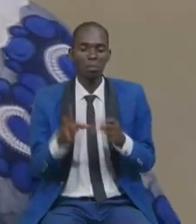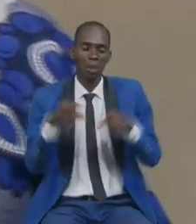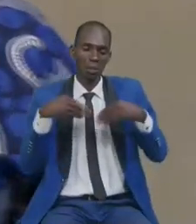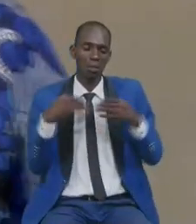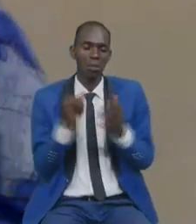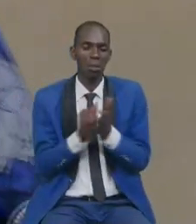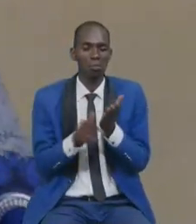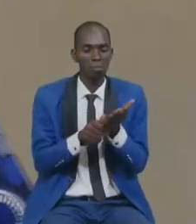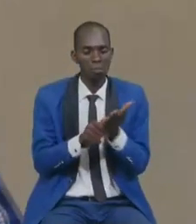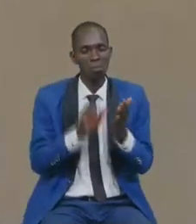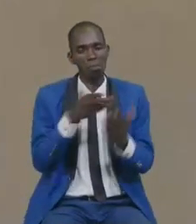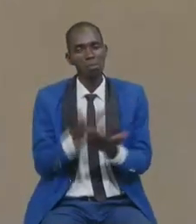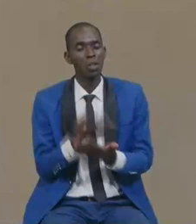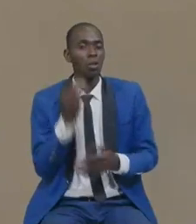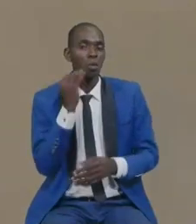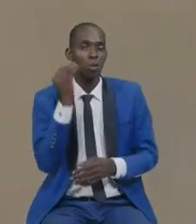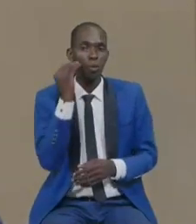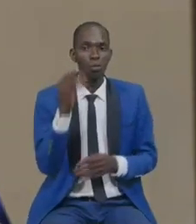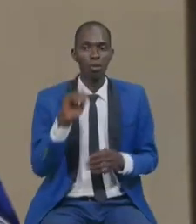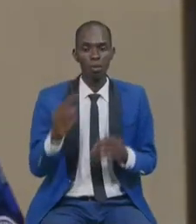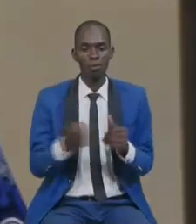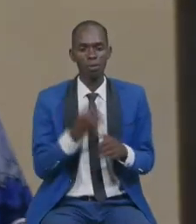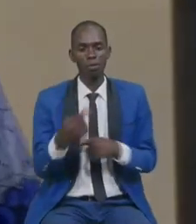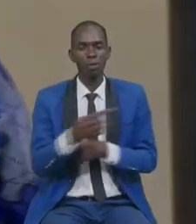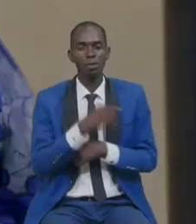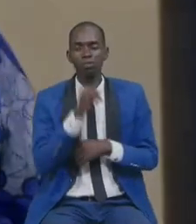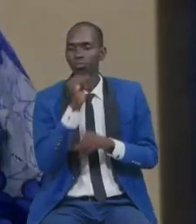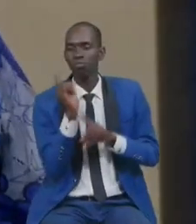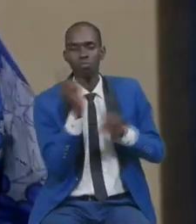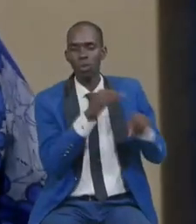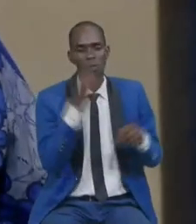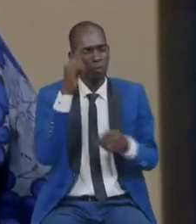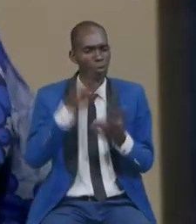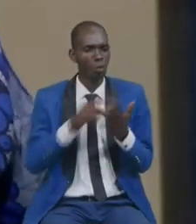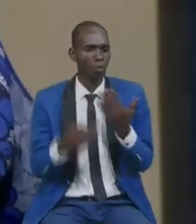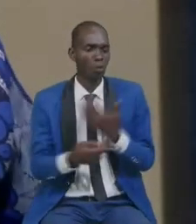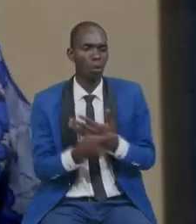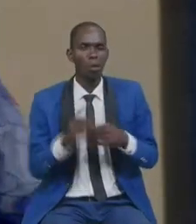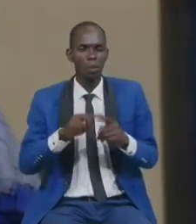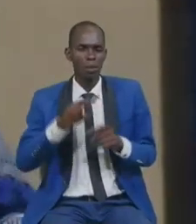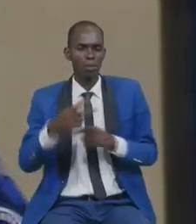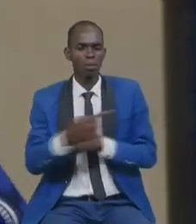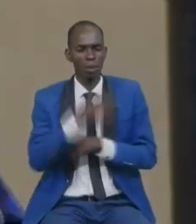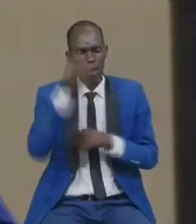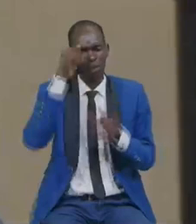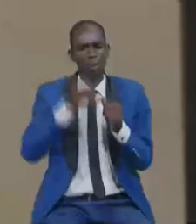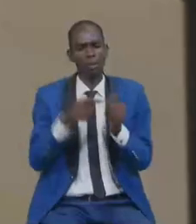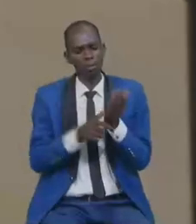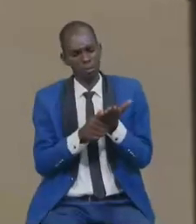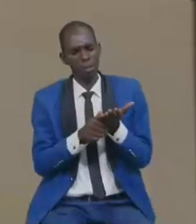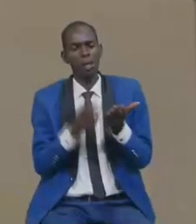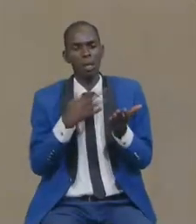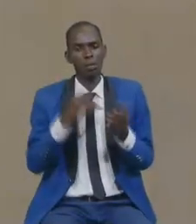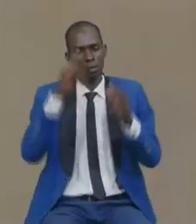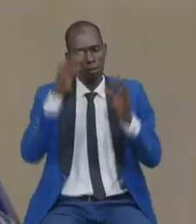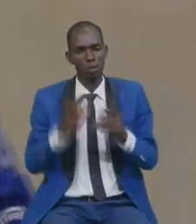rentré. Le premier jour, je ne suis pas venu à la croisade, mais le lendemain, je me suis rappelé, j'ai décidé de venir à la